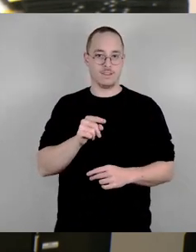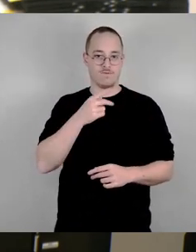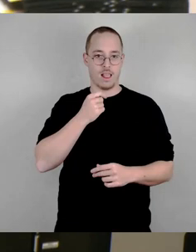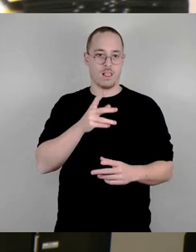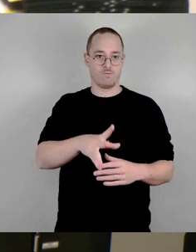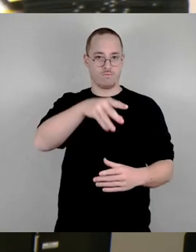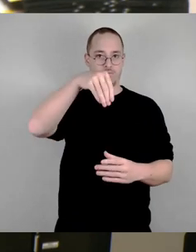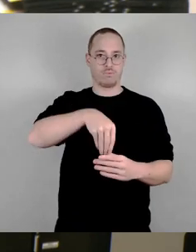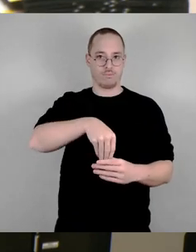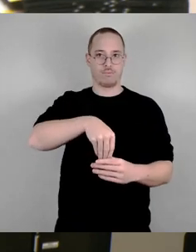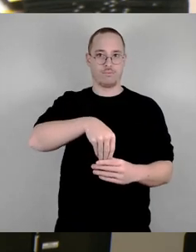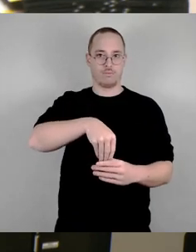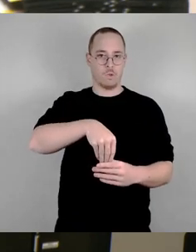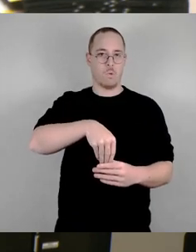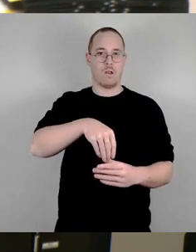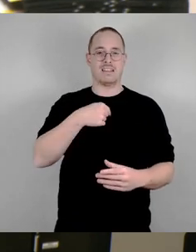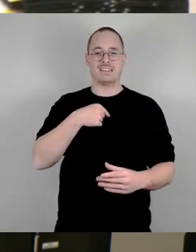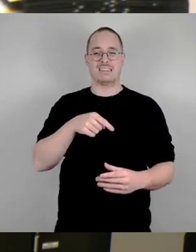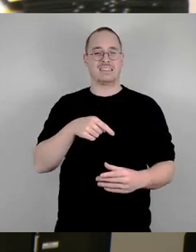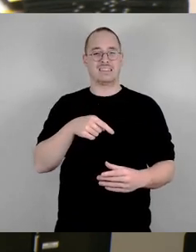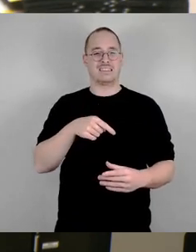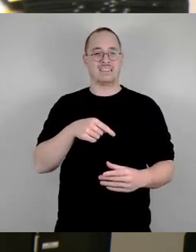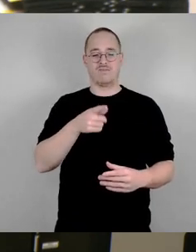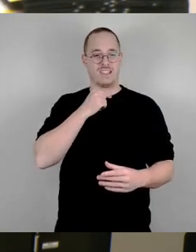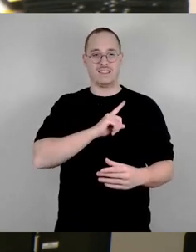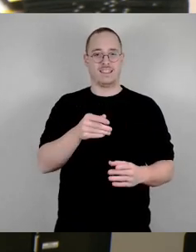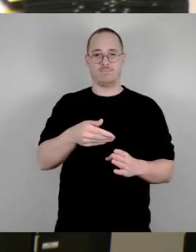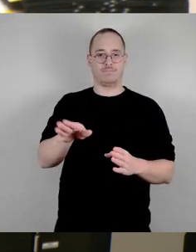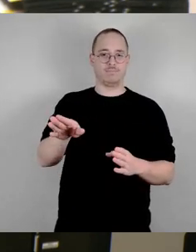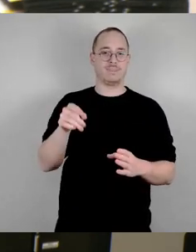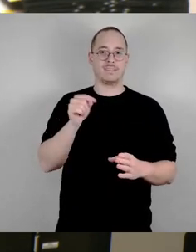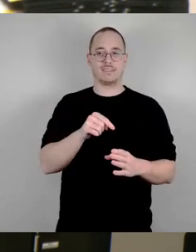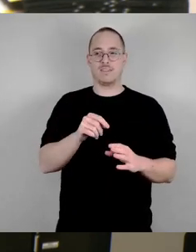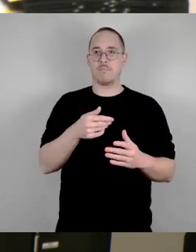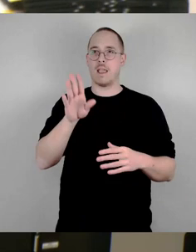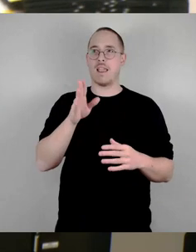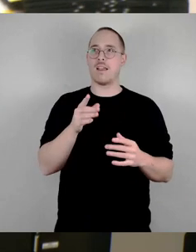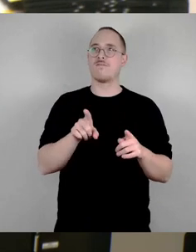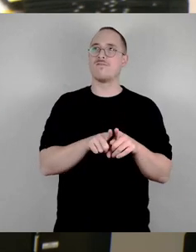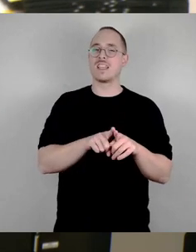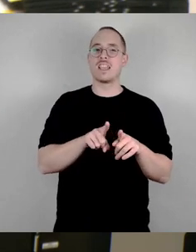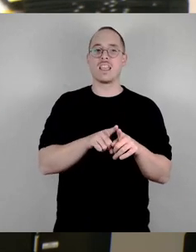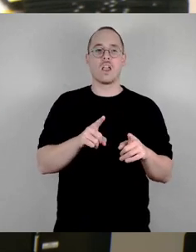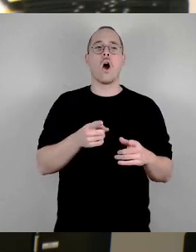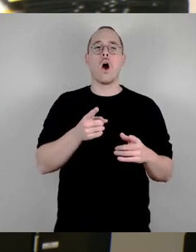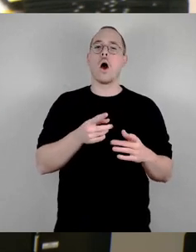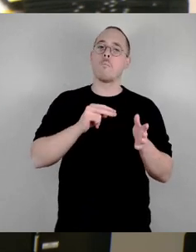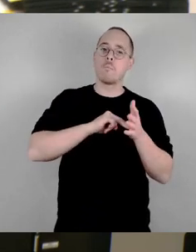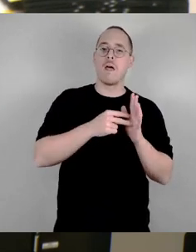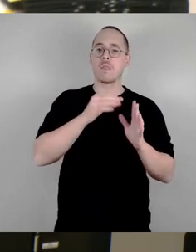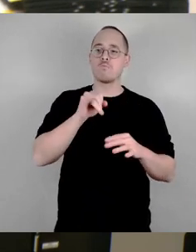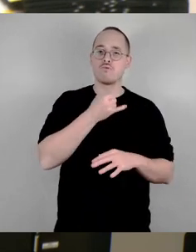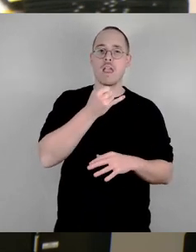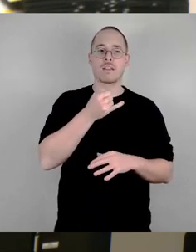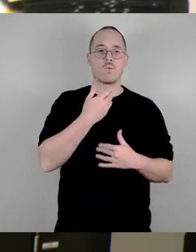SANECO ja zu einer Abstellkammer für geplante, aber nicht realisierte Projekte, und dort wäre